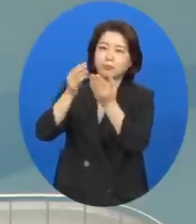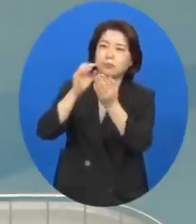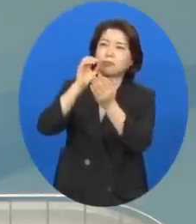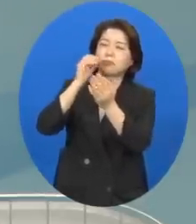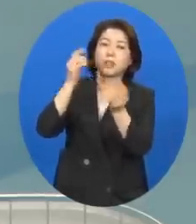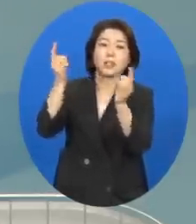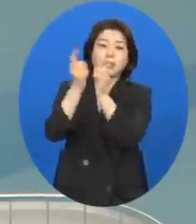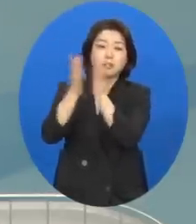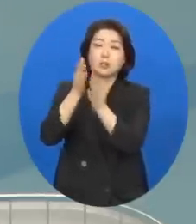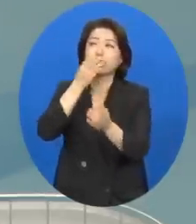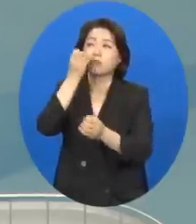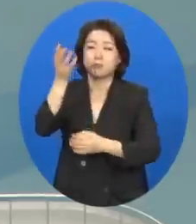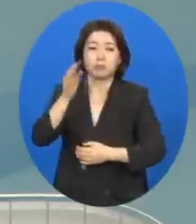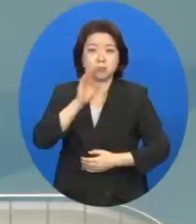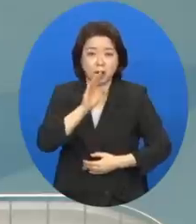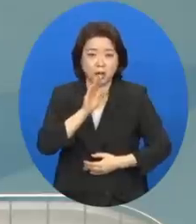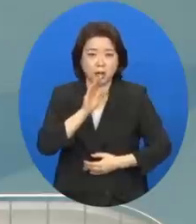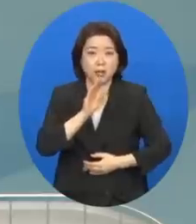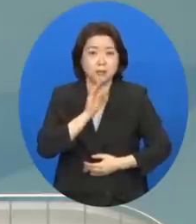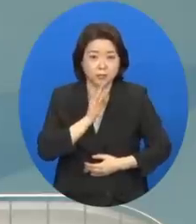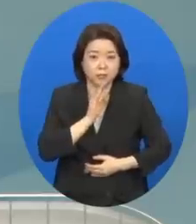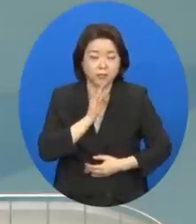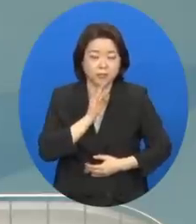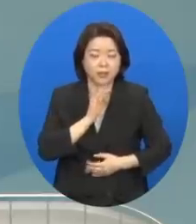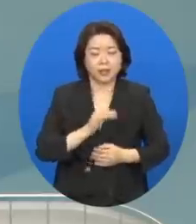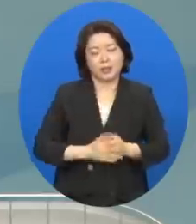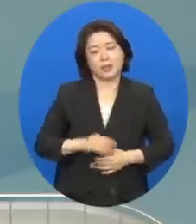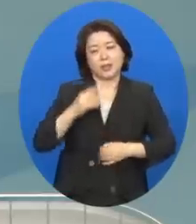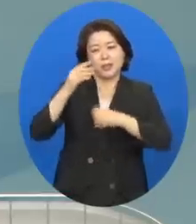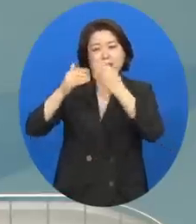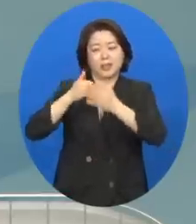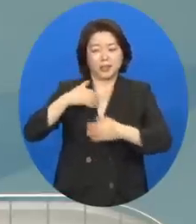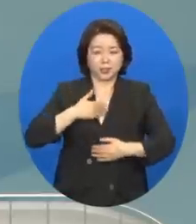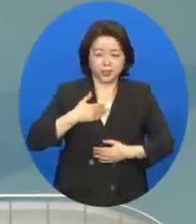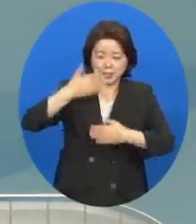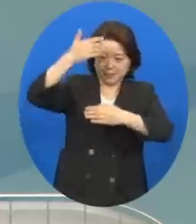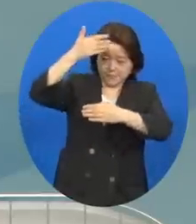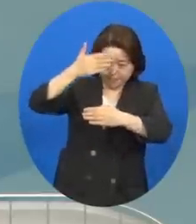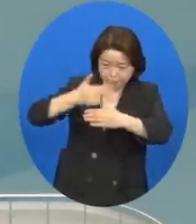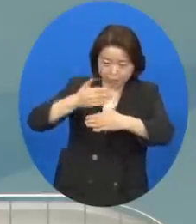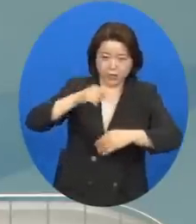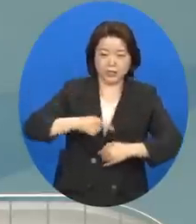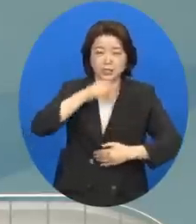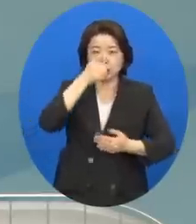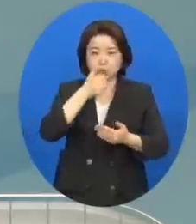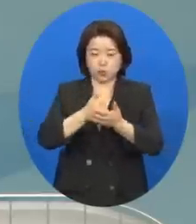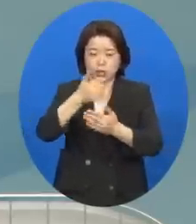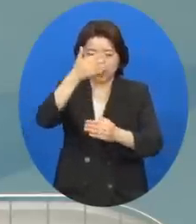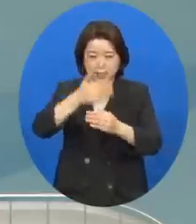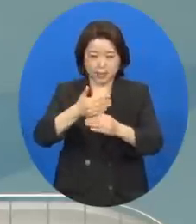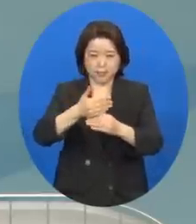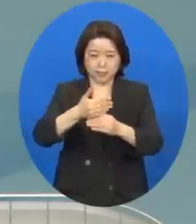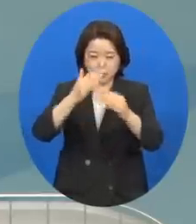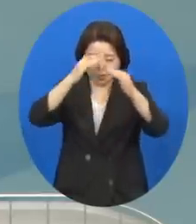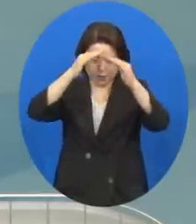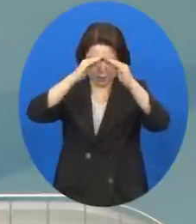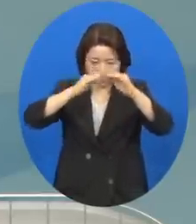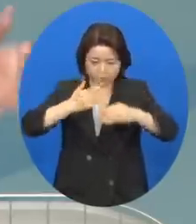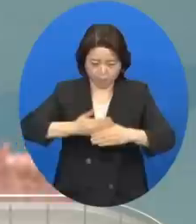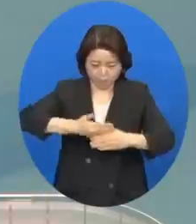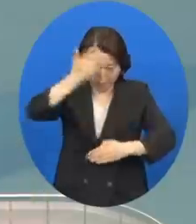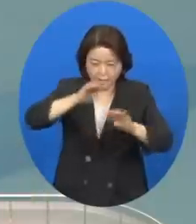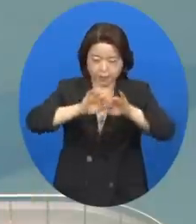거예요. 이제는 하나님과 우리 사이를 가로막고 있던 이 죄의 담이 완전히 무너져서